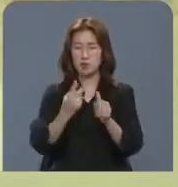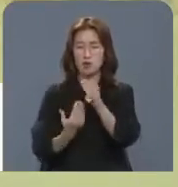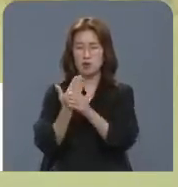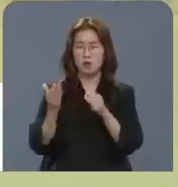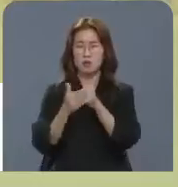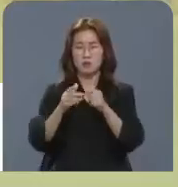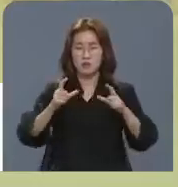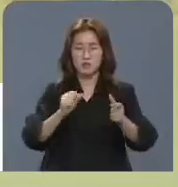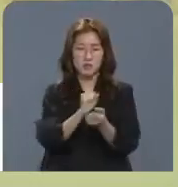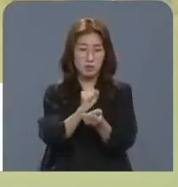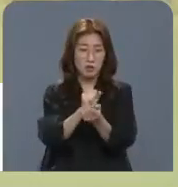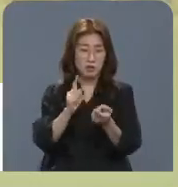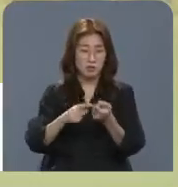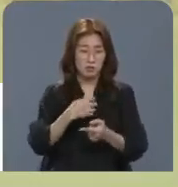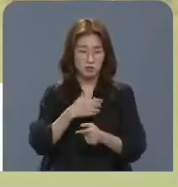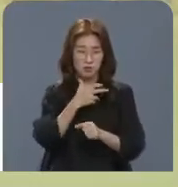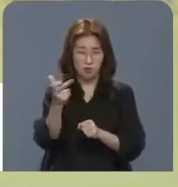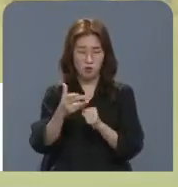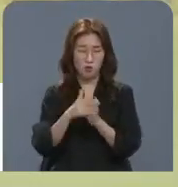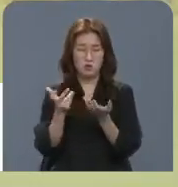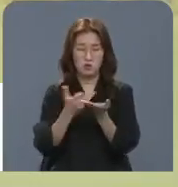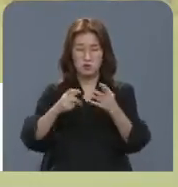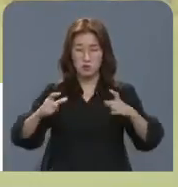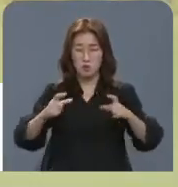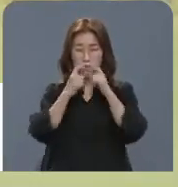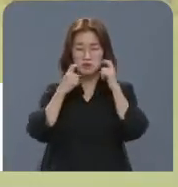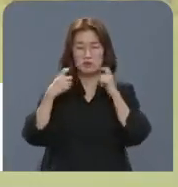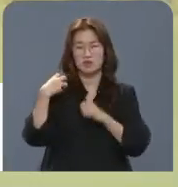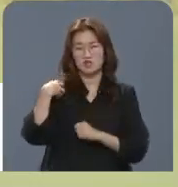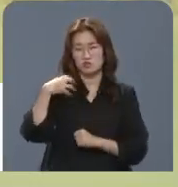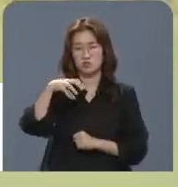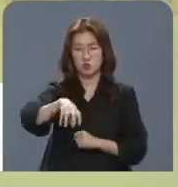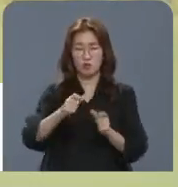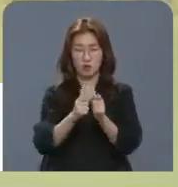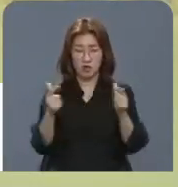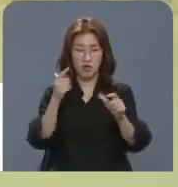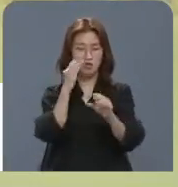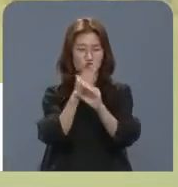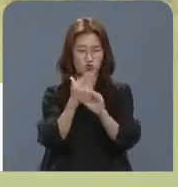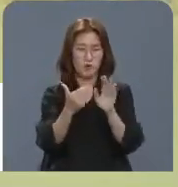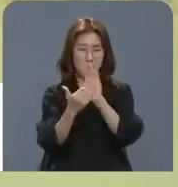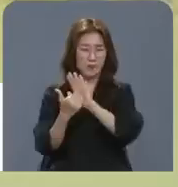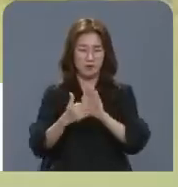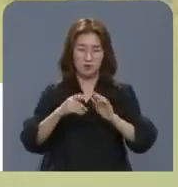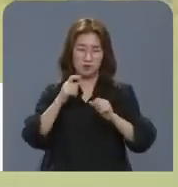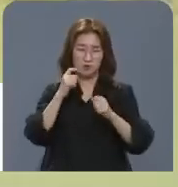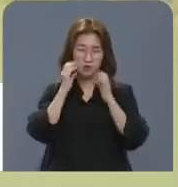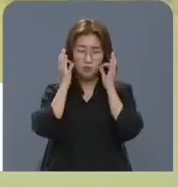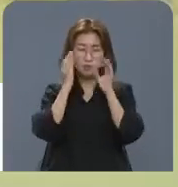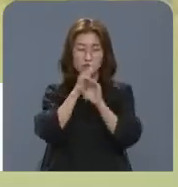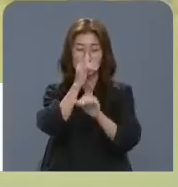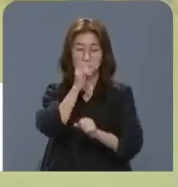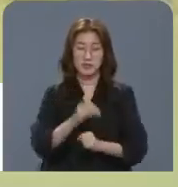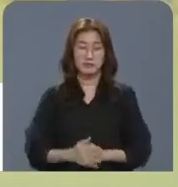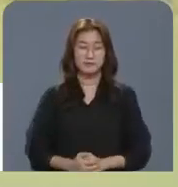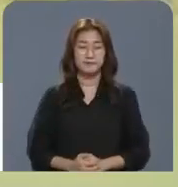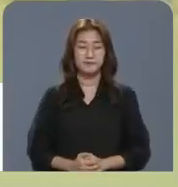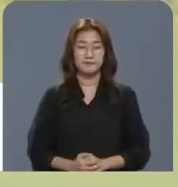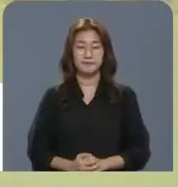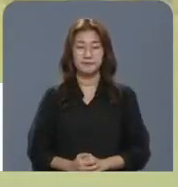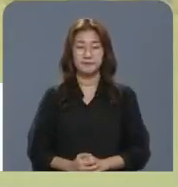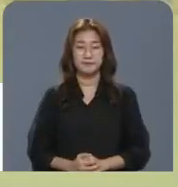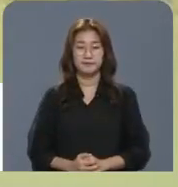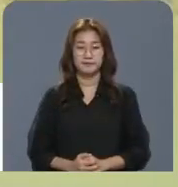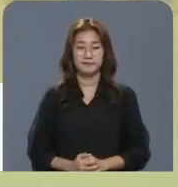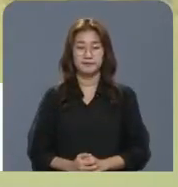우려가 여전한데요. 제주도가 마스크 착용 의무화 시설을 확대하며 방역에 고삐를 죄고 있습니다. 첫 소식 이면희 기자가